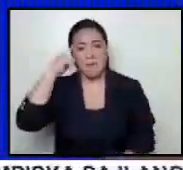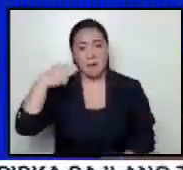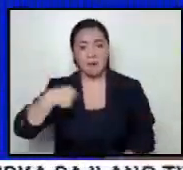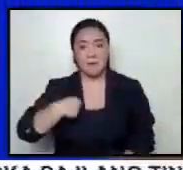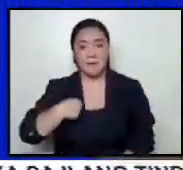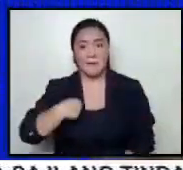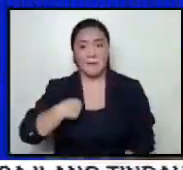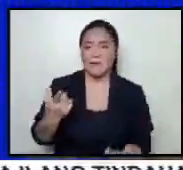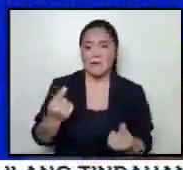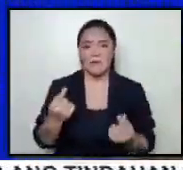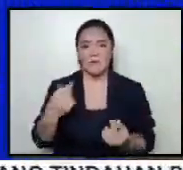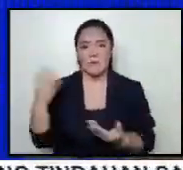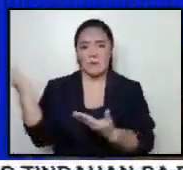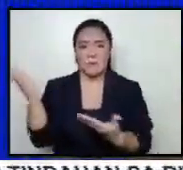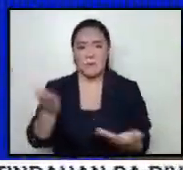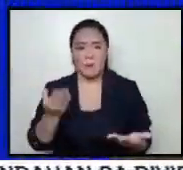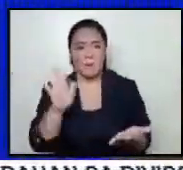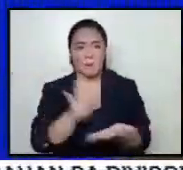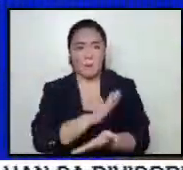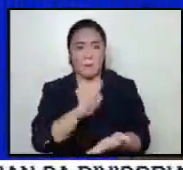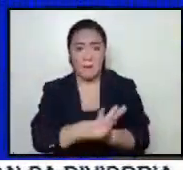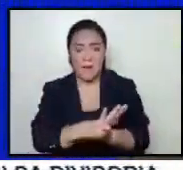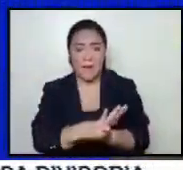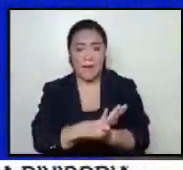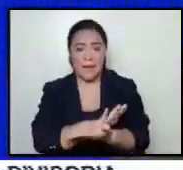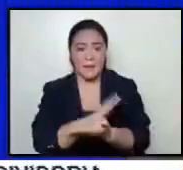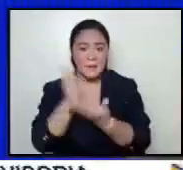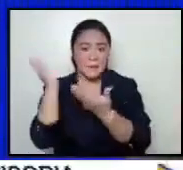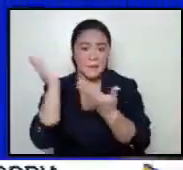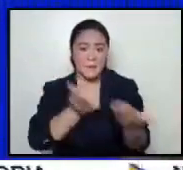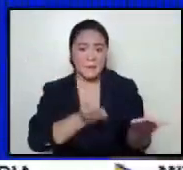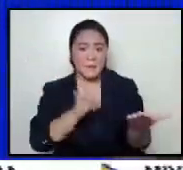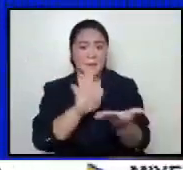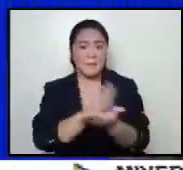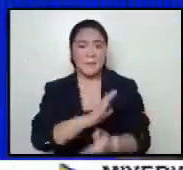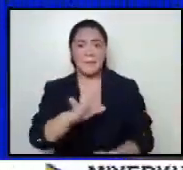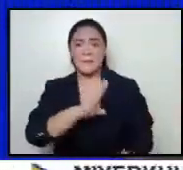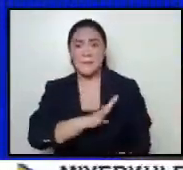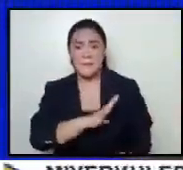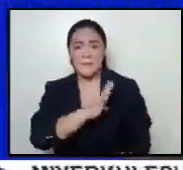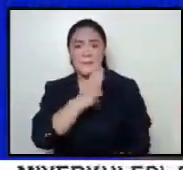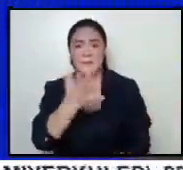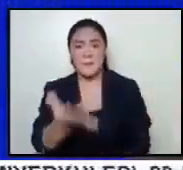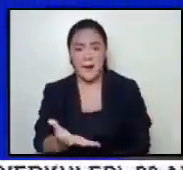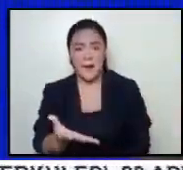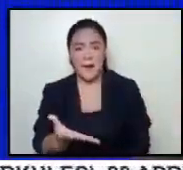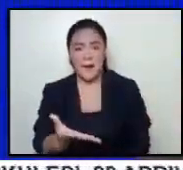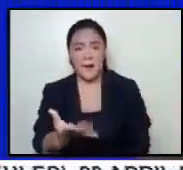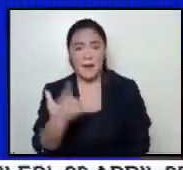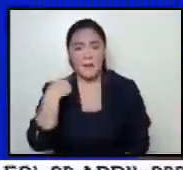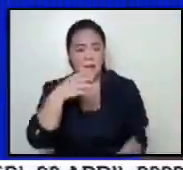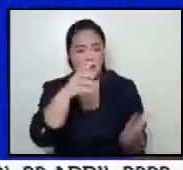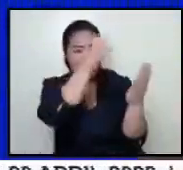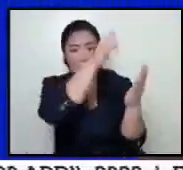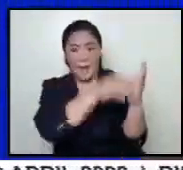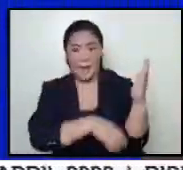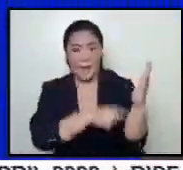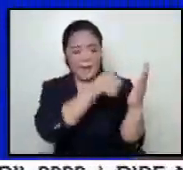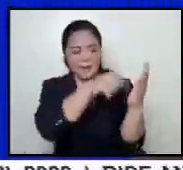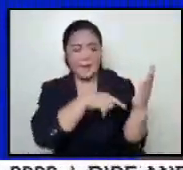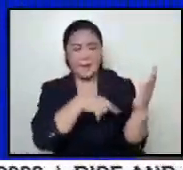ka ng papel. Hindi ho. It's all right. Lalo na kung makopya ka because you